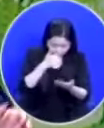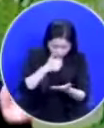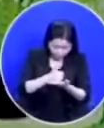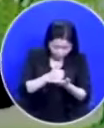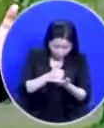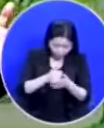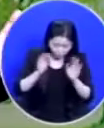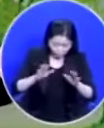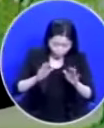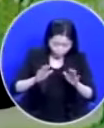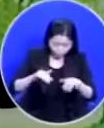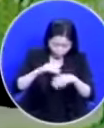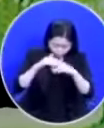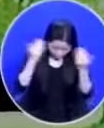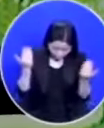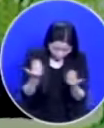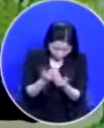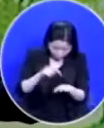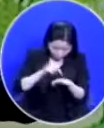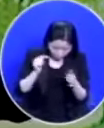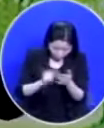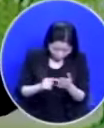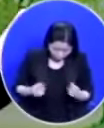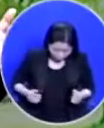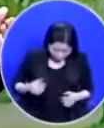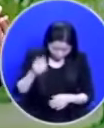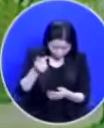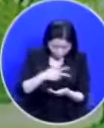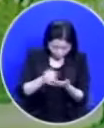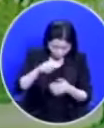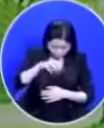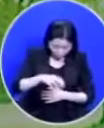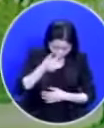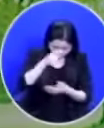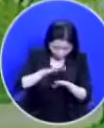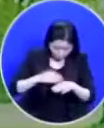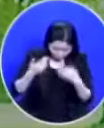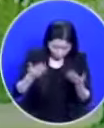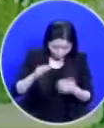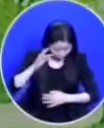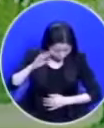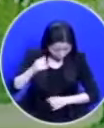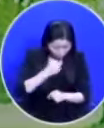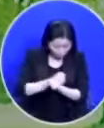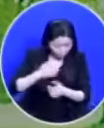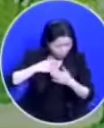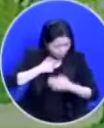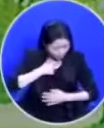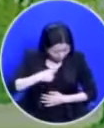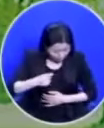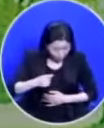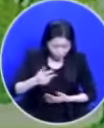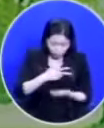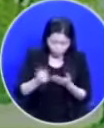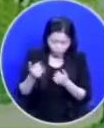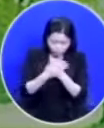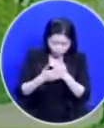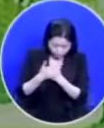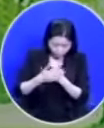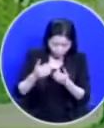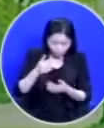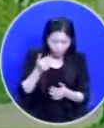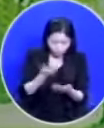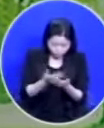오늘도 전심으로 주님 께 나와서 예배하고 사모하며 갈망하며 주님의 은혜를 구하며